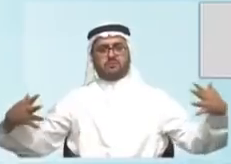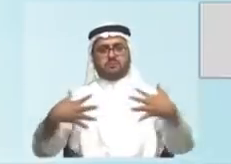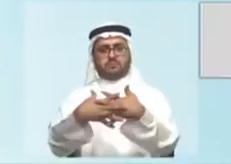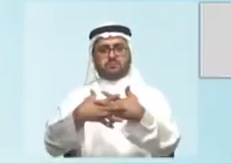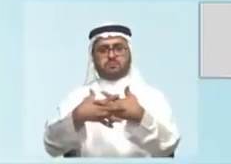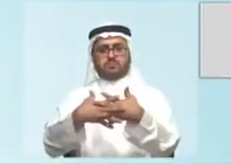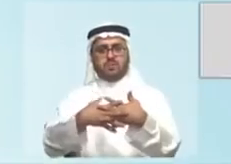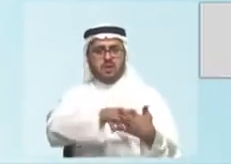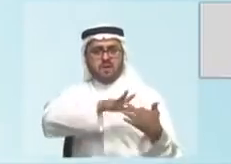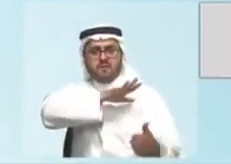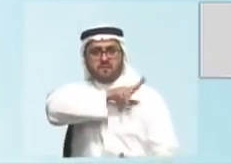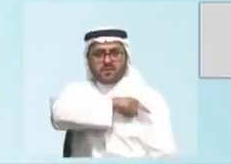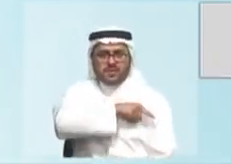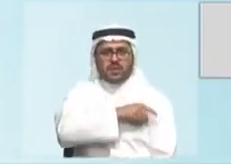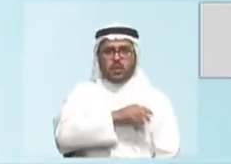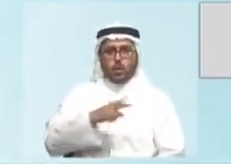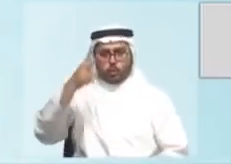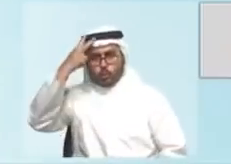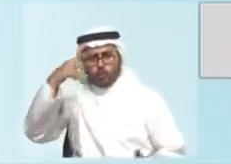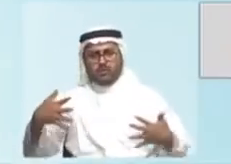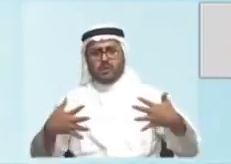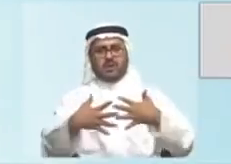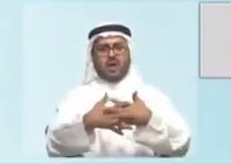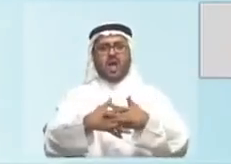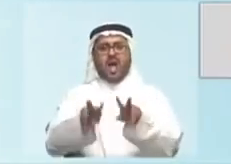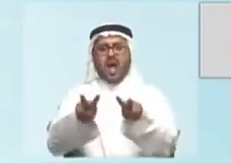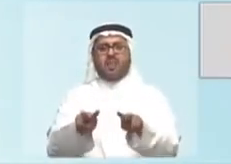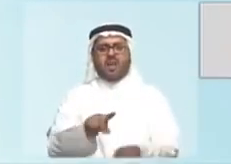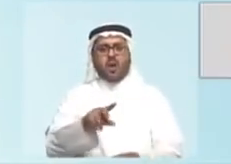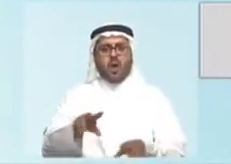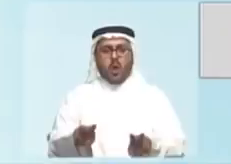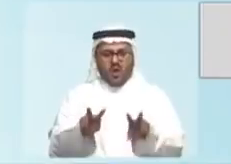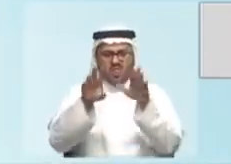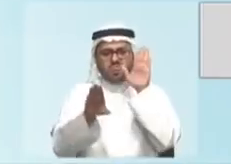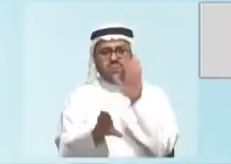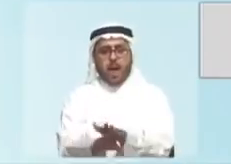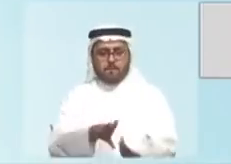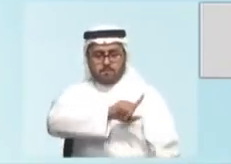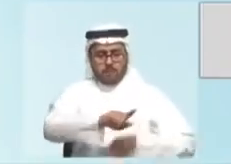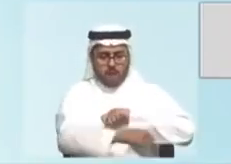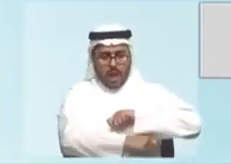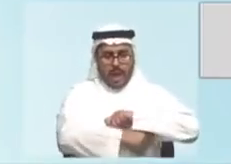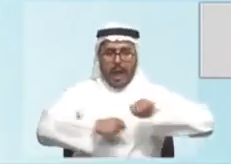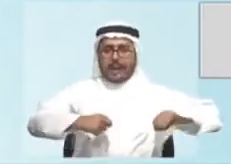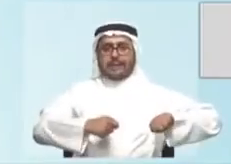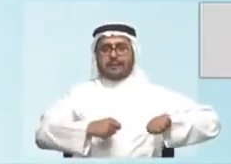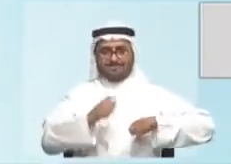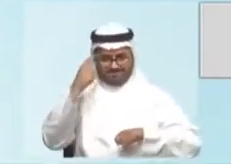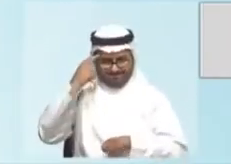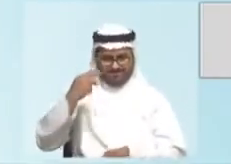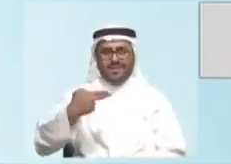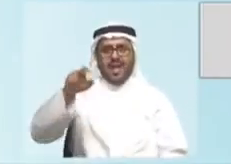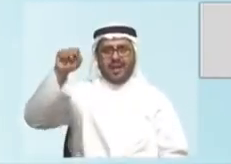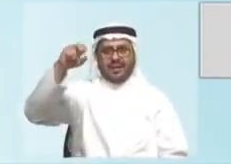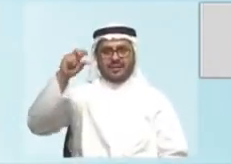فلسطين موقف عقيدة، لا سلام في هذه المنطقة إلا بدولة